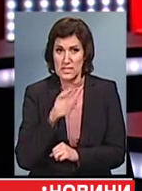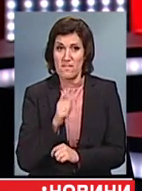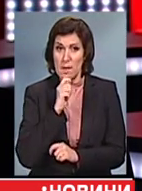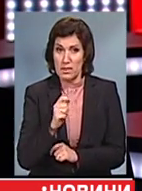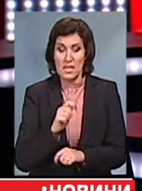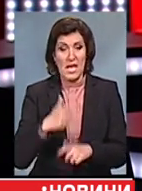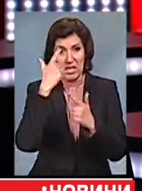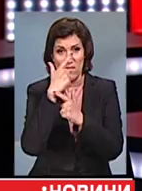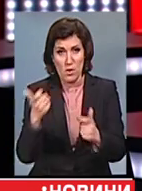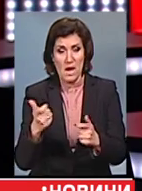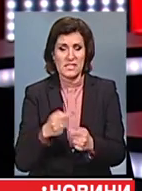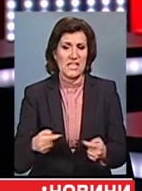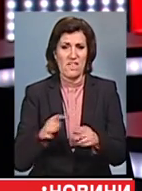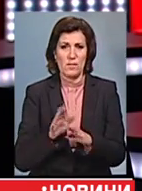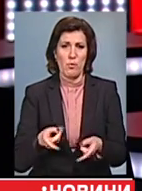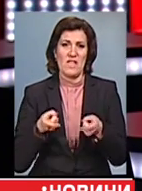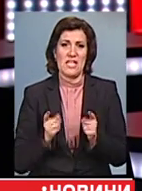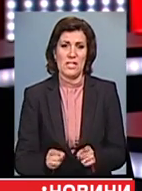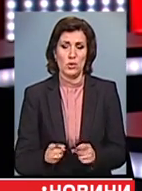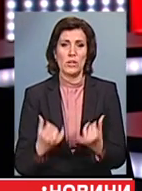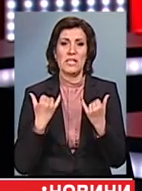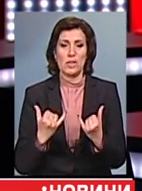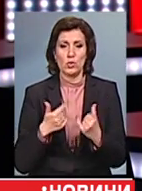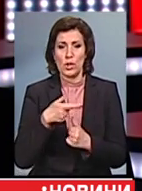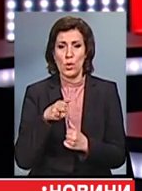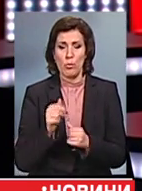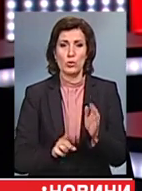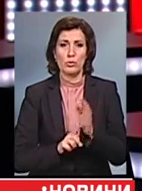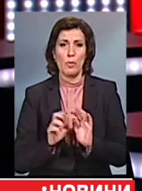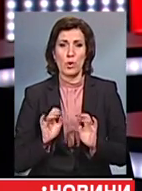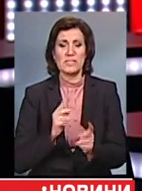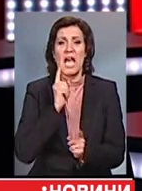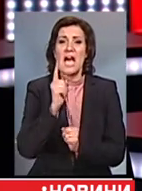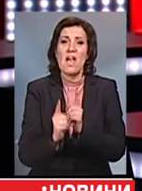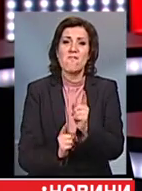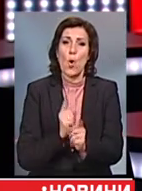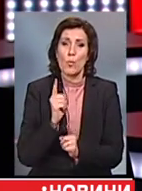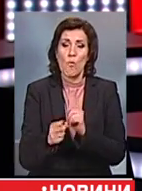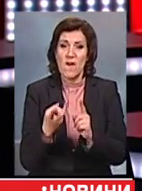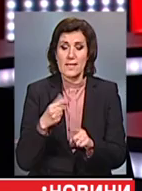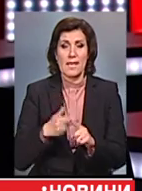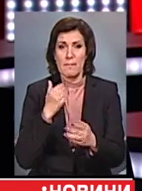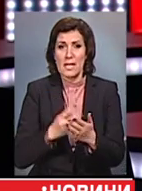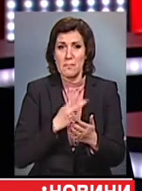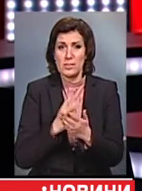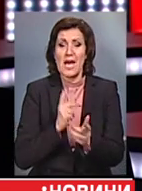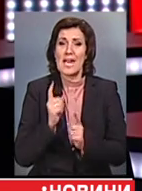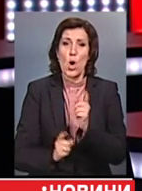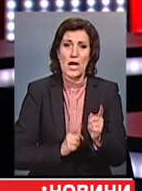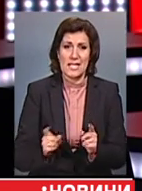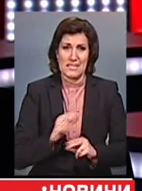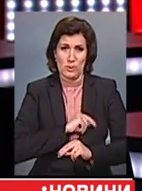брифінгу, ця інформація не відповідає дійсності. На сьогодні в ГПУ запущено процес реформування, який передбачає